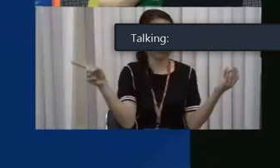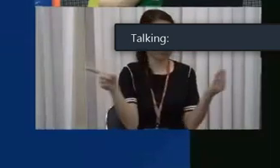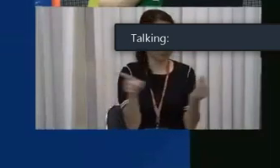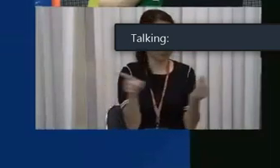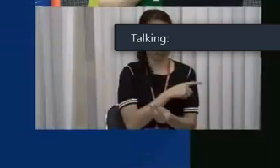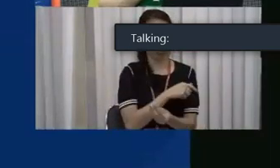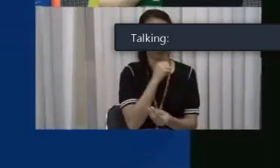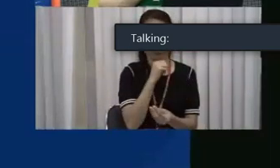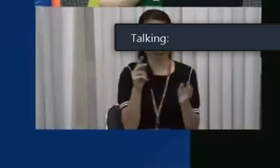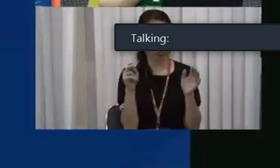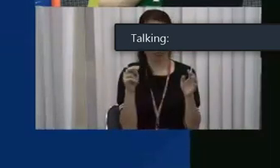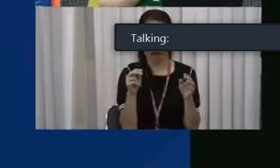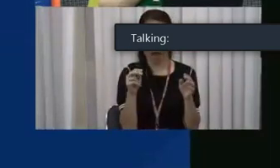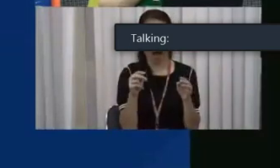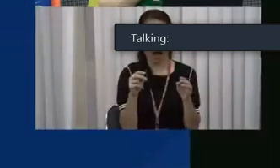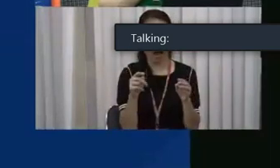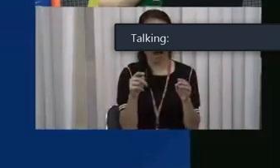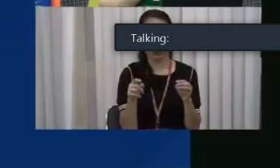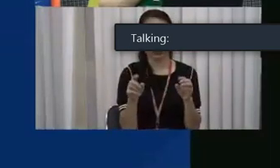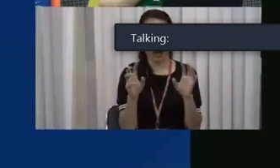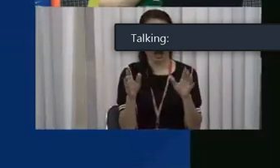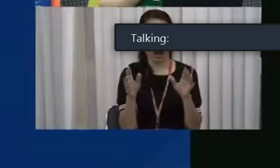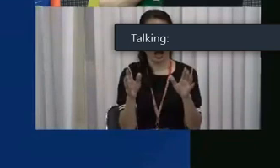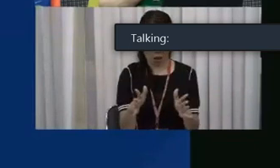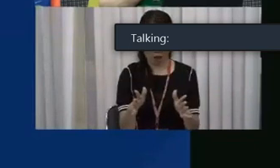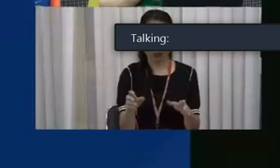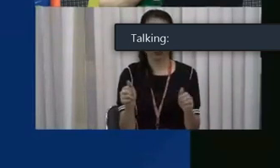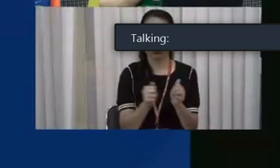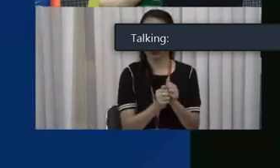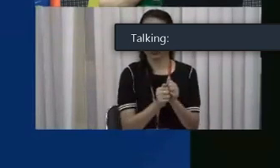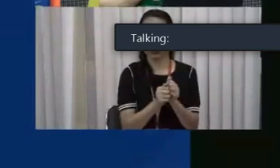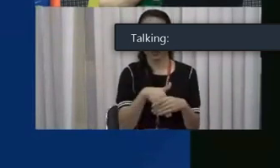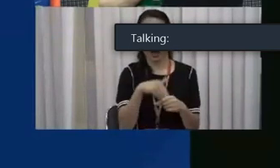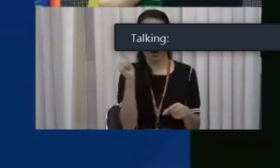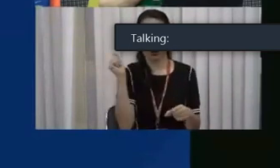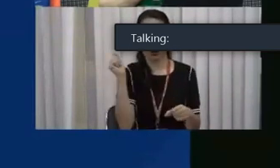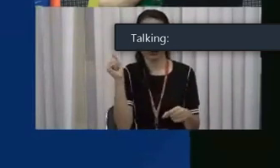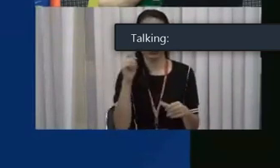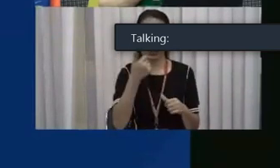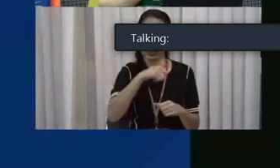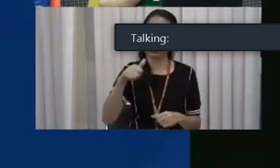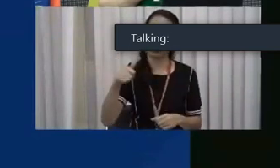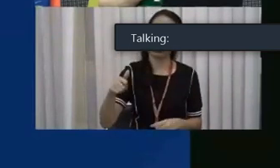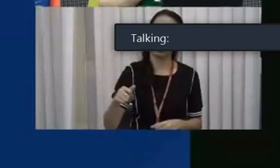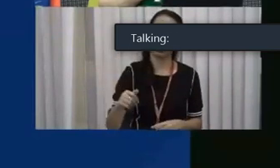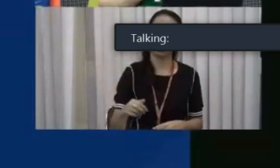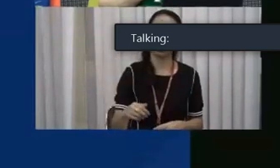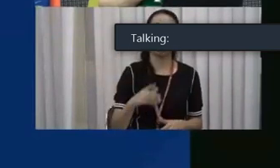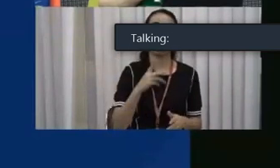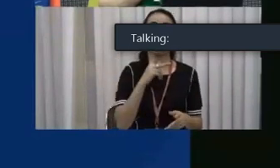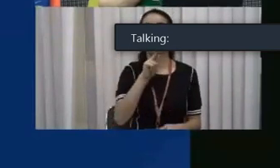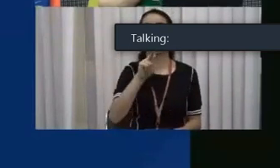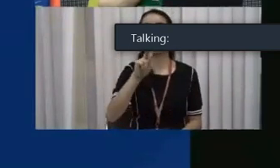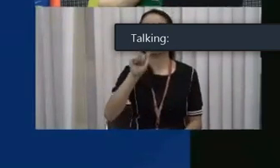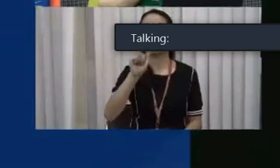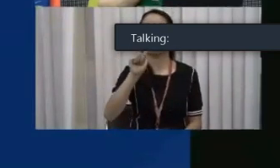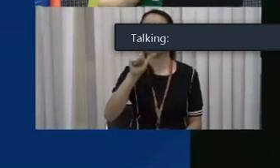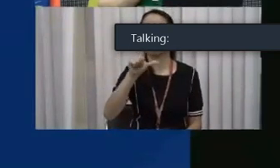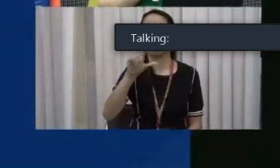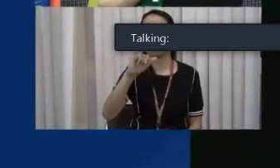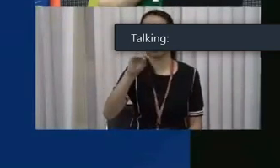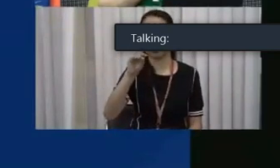nga mapapahawa sa trabaho without any justifiable reasons. It could be